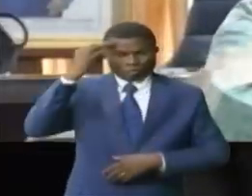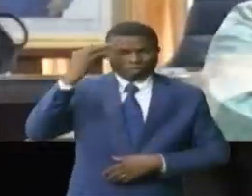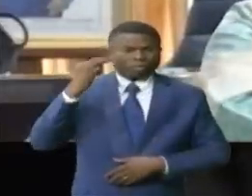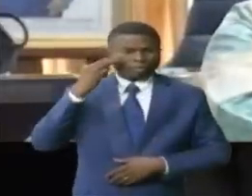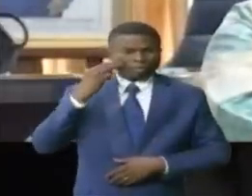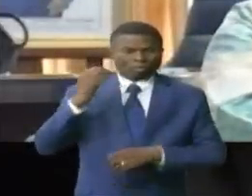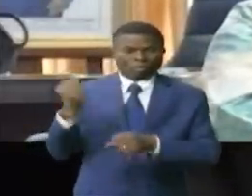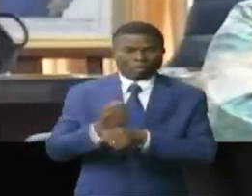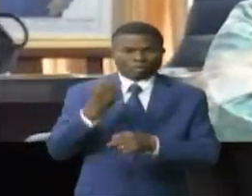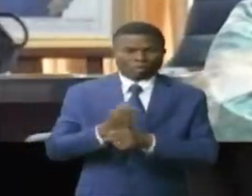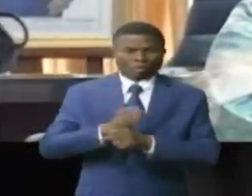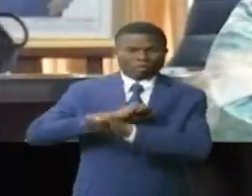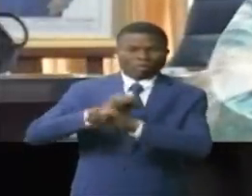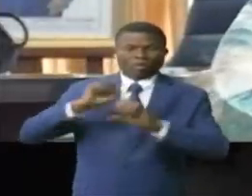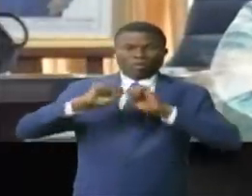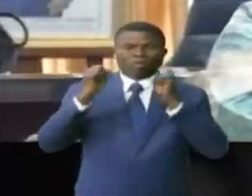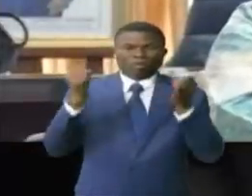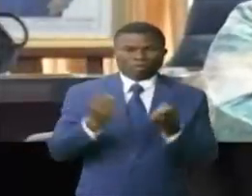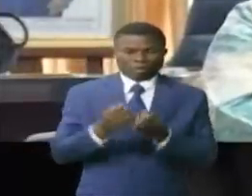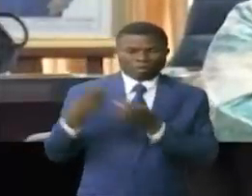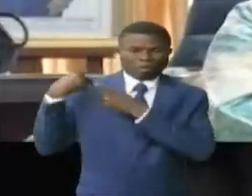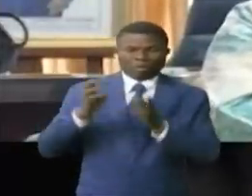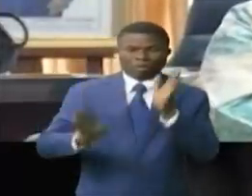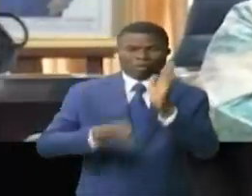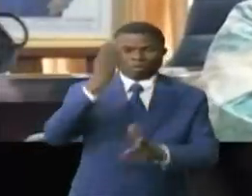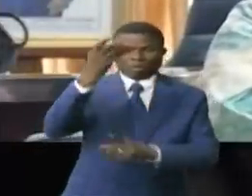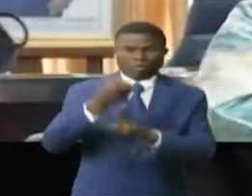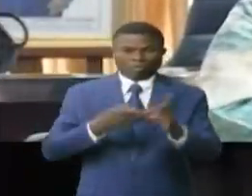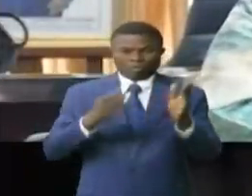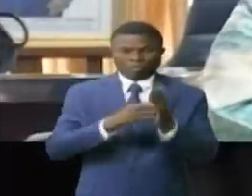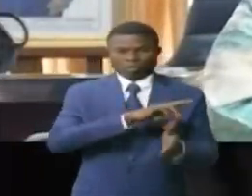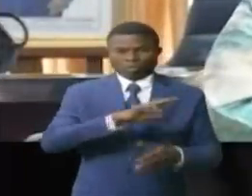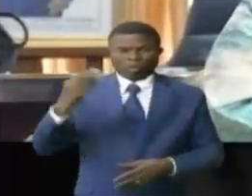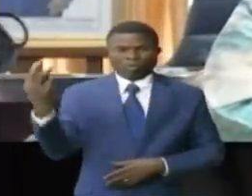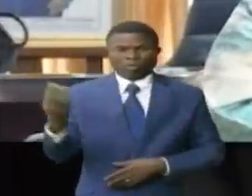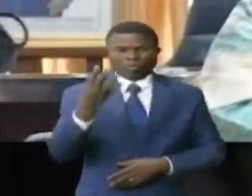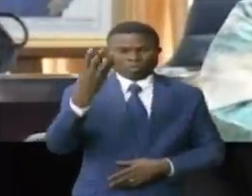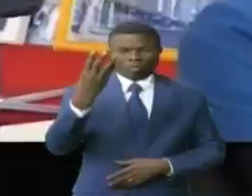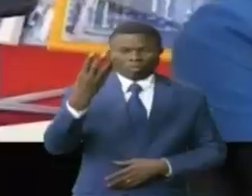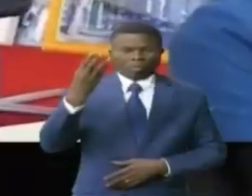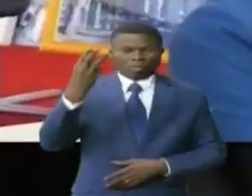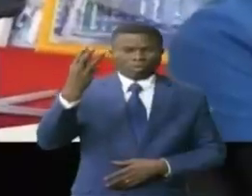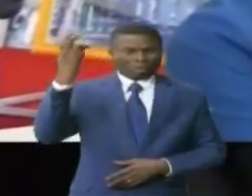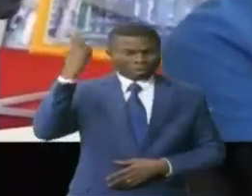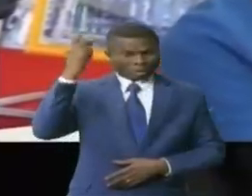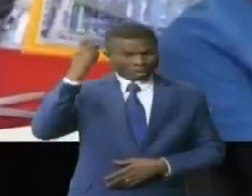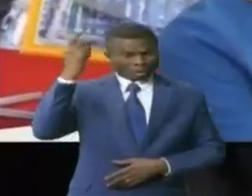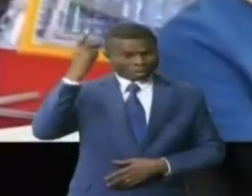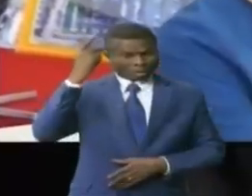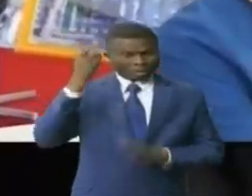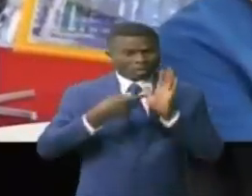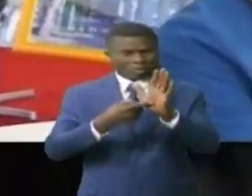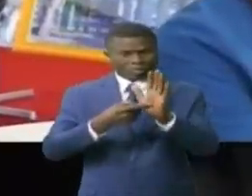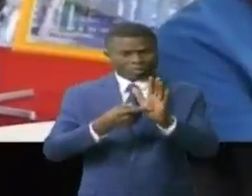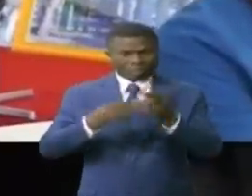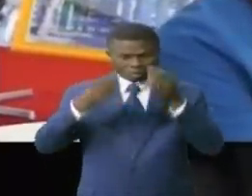de l'Emploi, Travail et Prévoyance sociale depuis le 14 septembre 2023 à Kinshasa, traduit la ferme détermination du